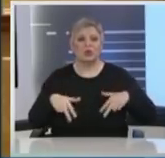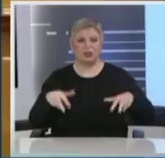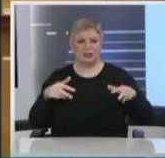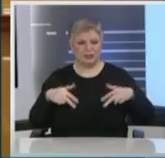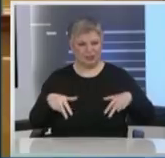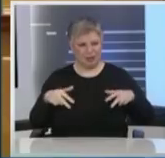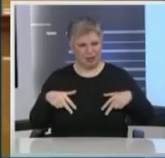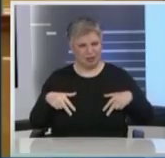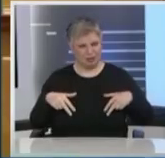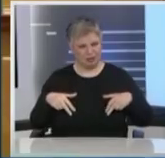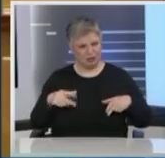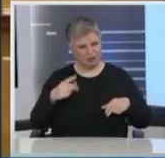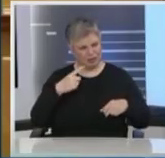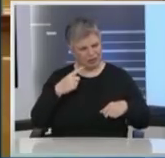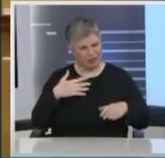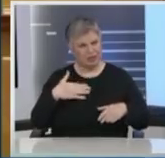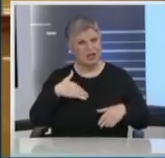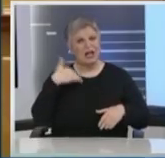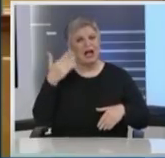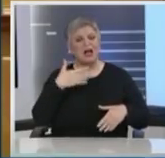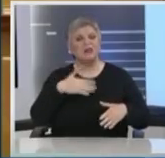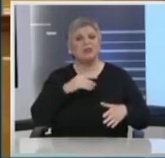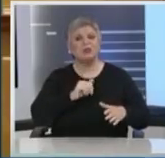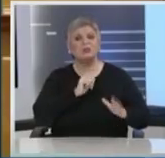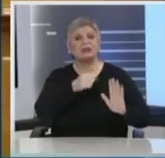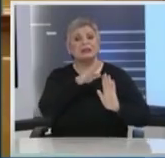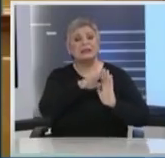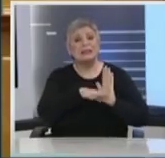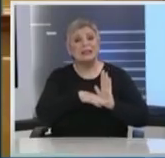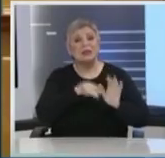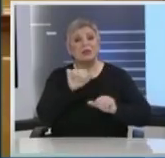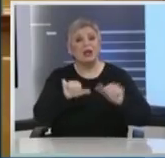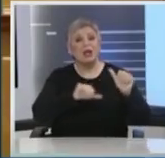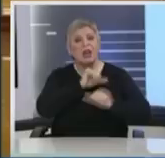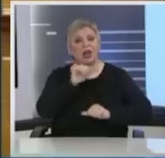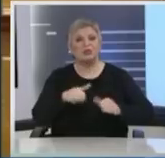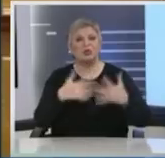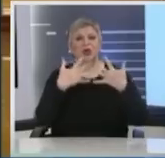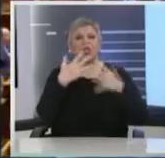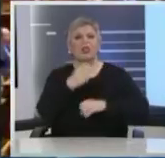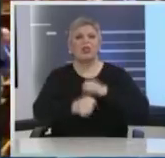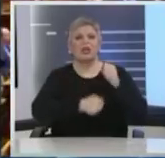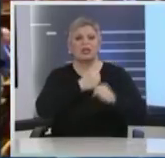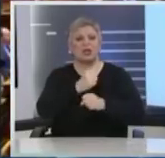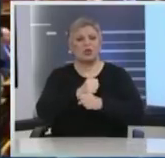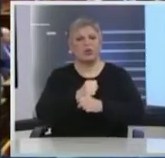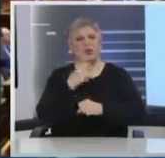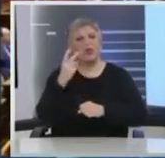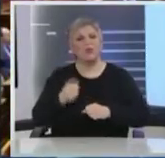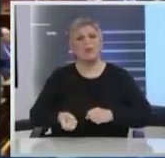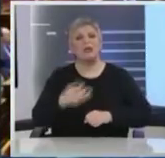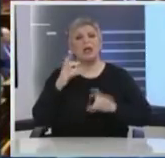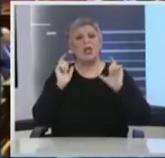κύριε Λεβέντη, για να κάνουν τις συνταγματικές αλλαγές. Θέλουν 10 χρόνια αυτοί. Η Νέα Δημοκρατία να δω τι θα κάνει. Διότι ο κύριος Μητσοτάκης, ο πολίτικος,